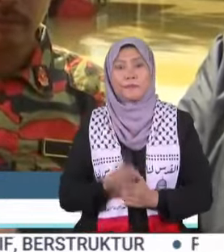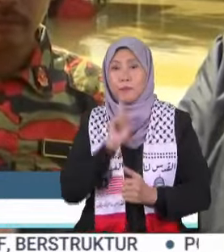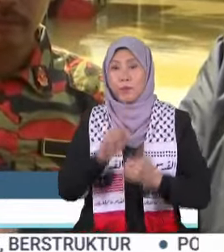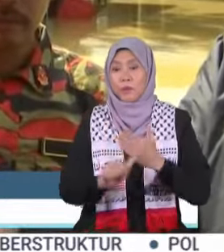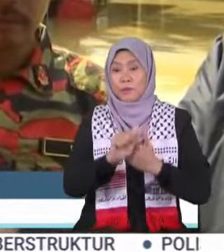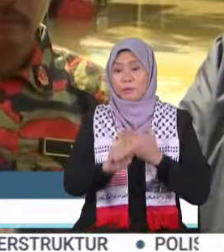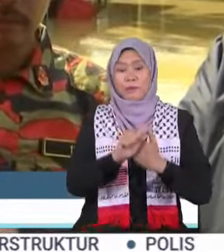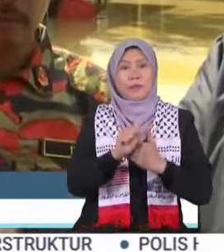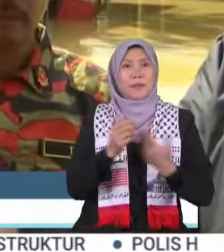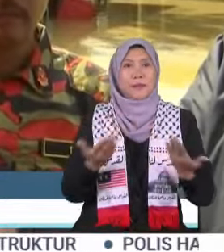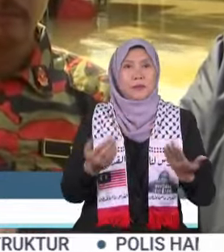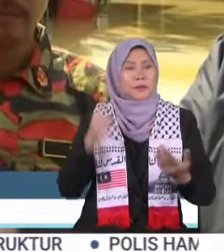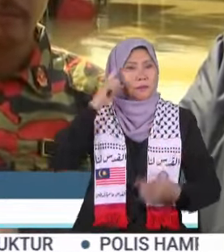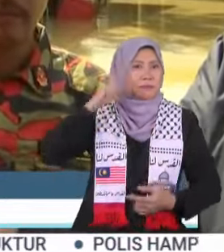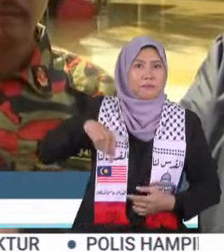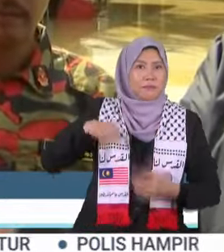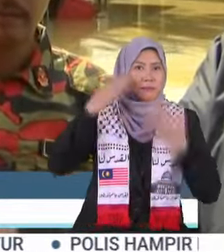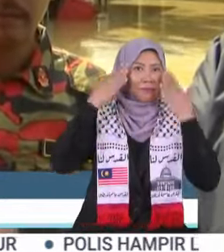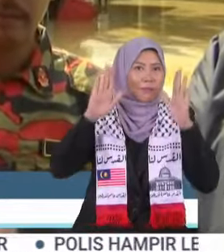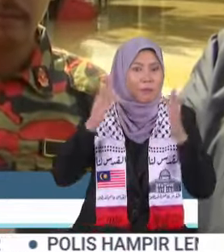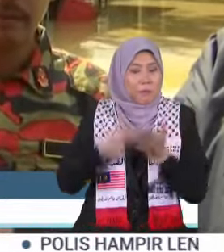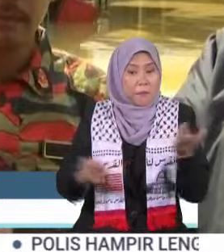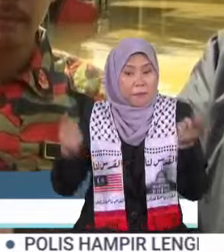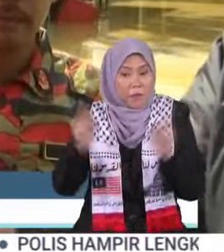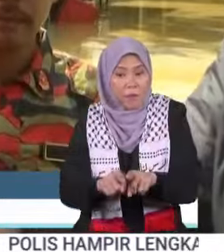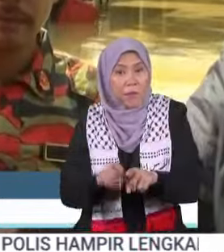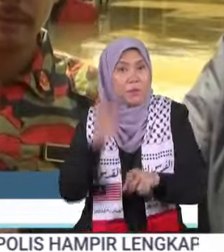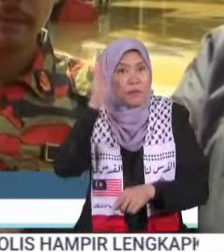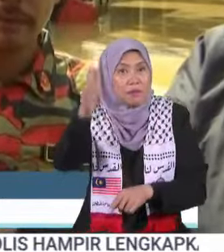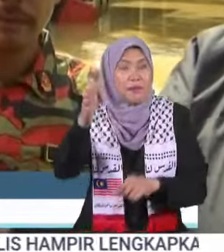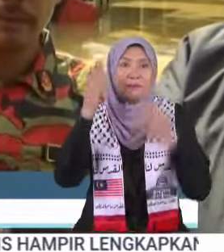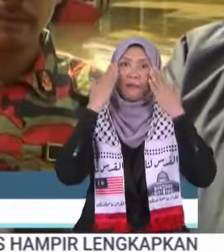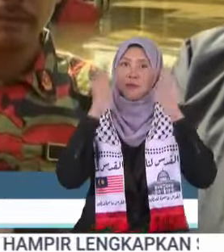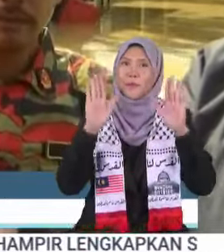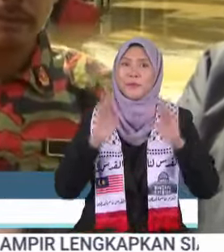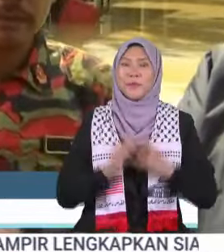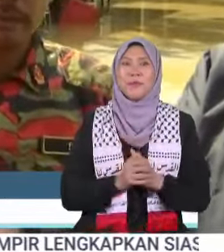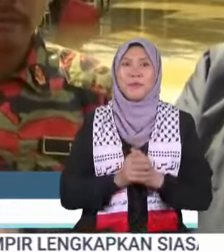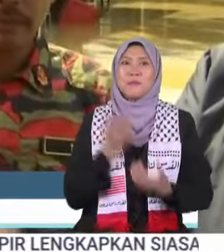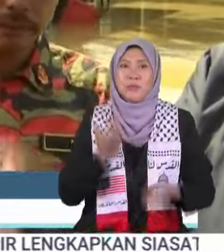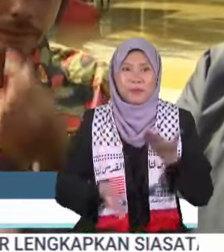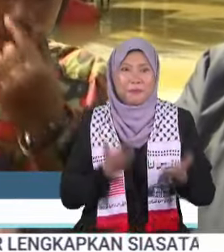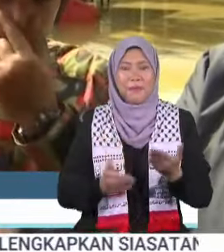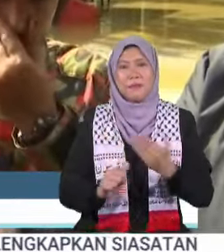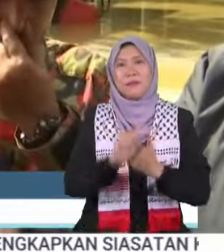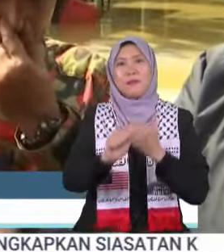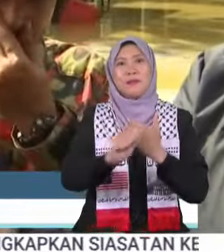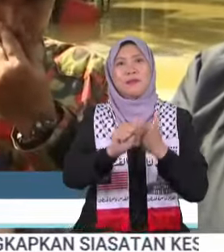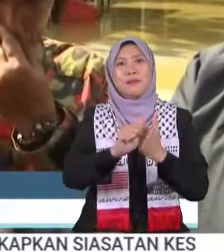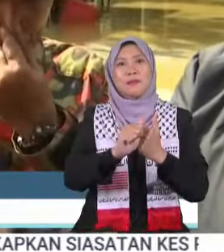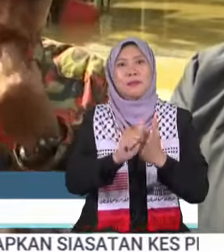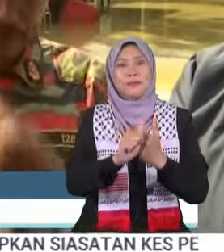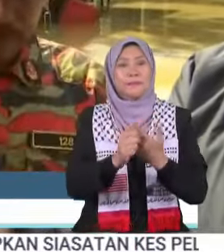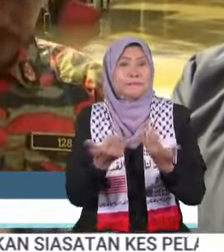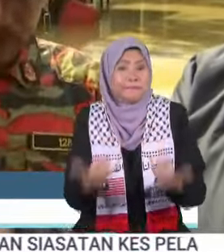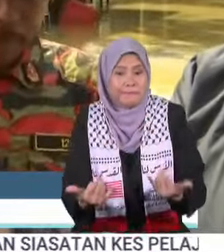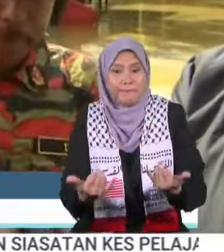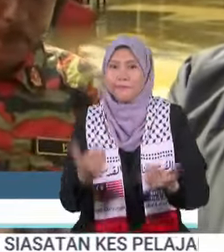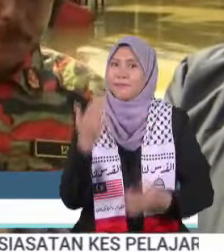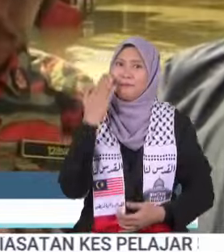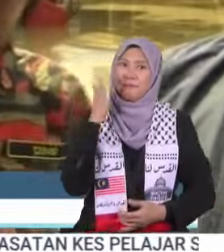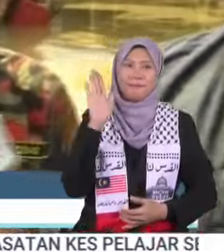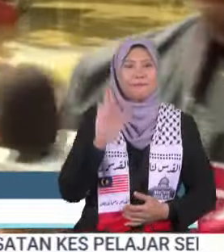risiko kita tak Bole jangka yang benda yang akan datang benda luar jangka dan mungkin risiko yang S